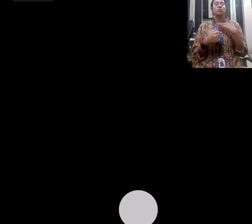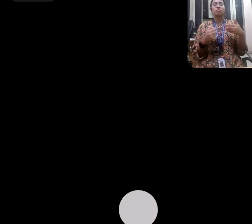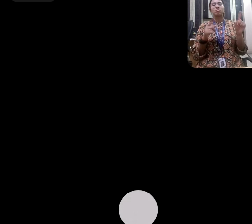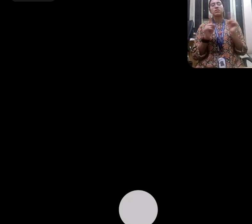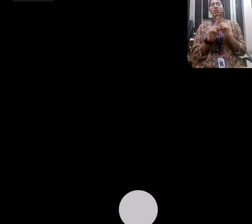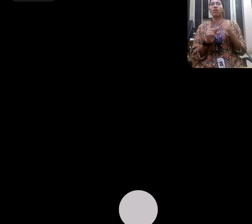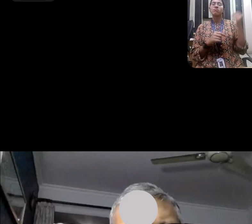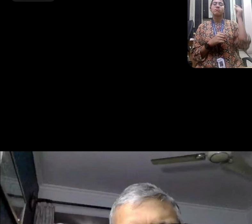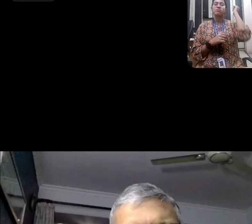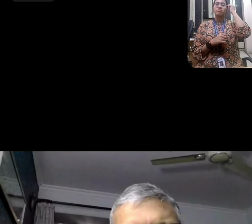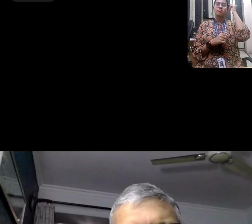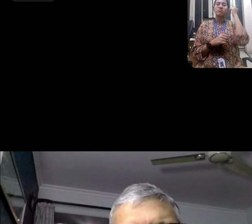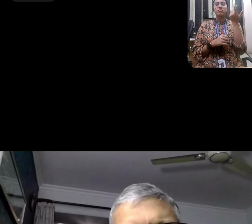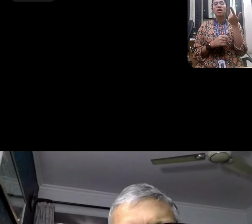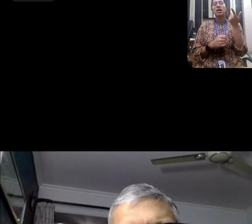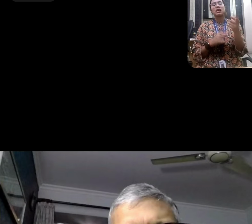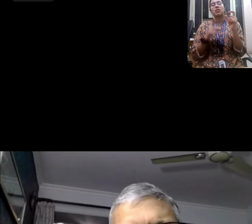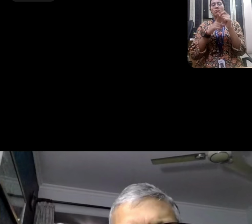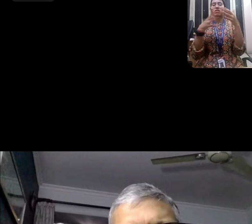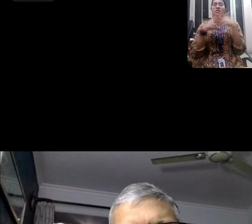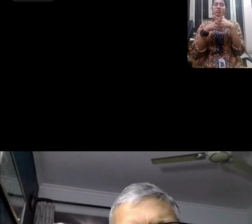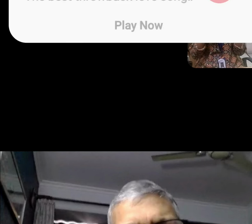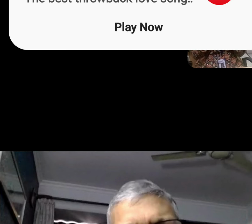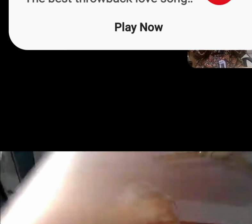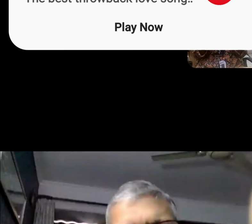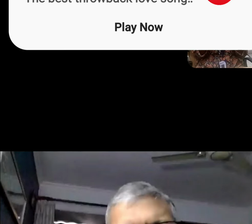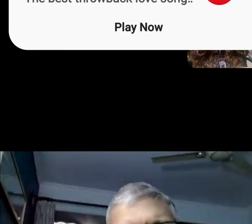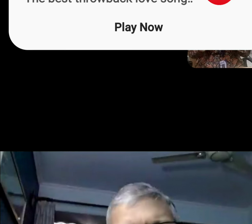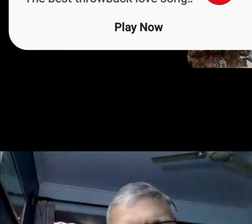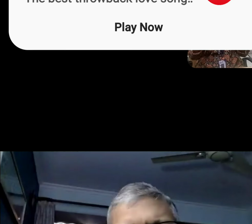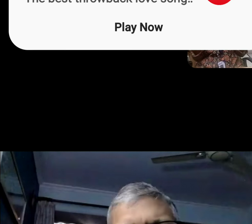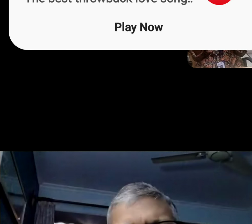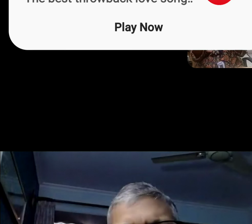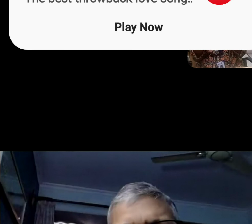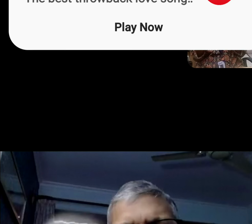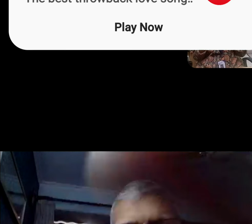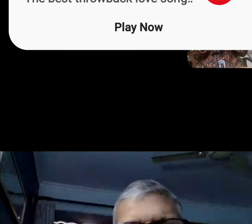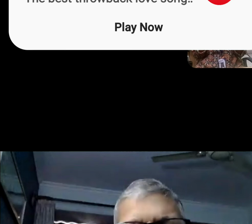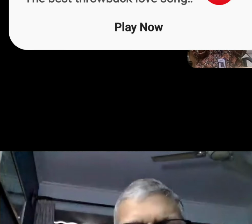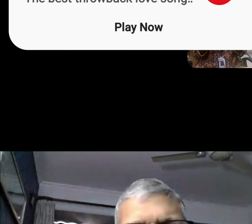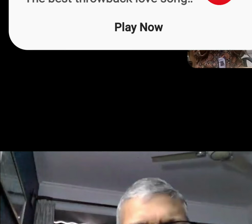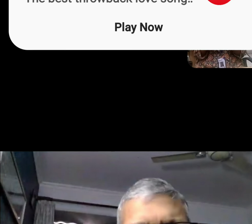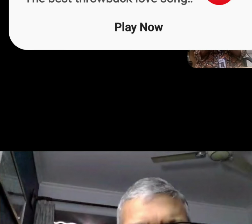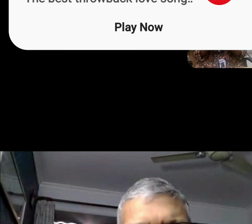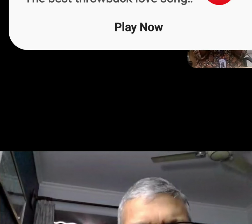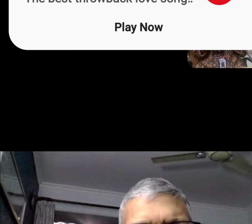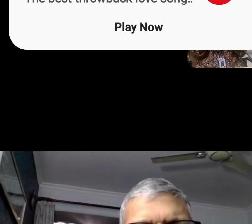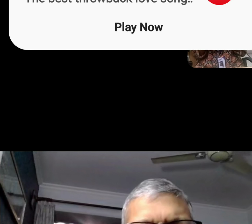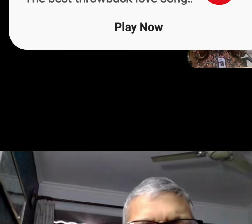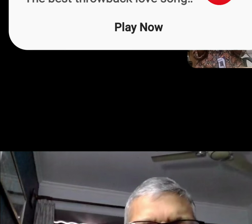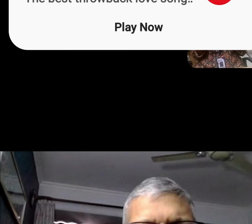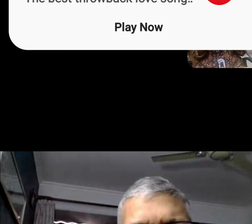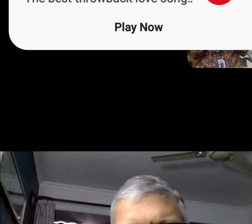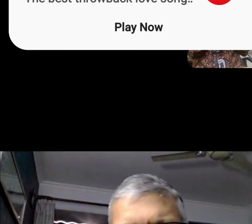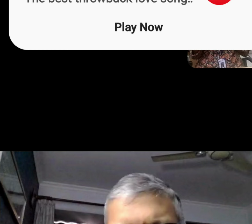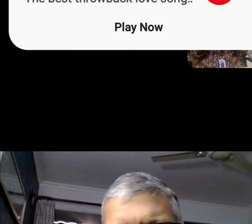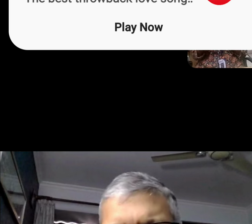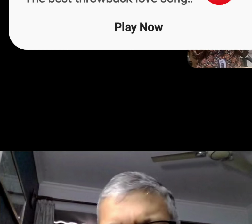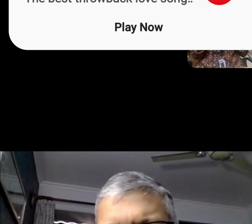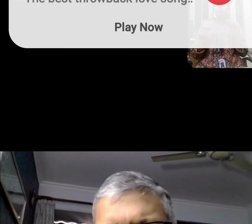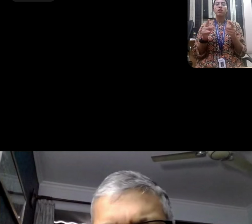में ये सोच लेते हैं कि ये बच्चे जो हैं किसी काबिल नहीं है या किसी काबिल हो पाएंगे या नहीं हो पाएंगे, हम डरते रहते हैं,